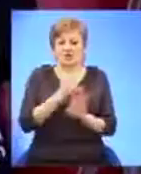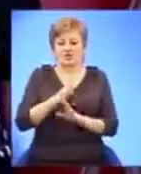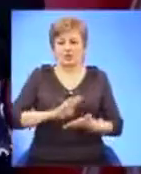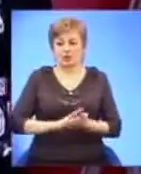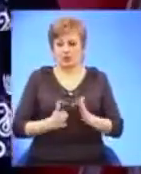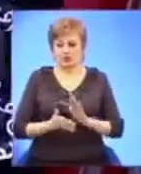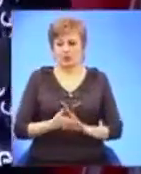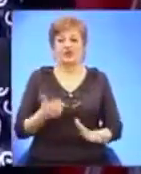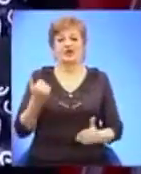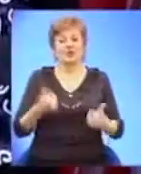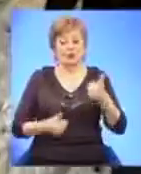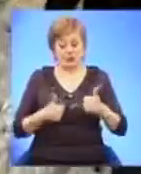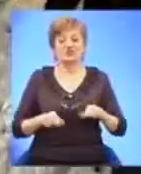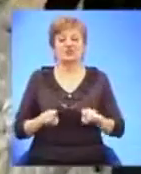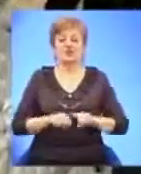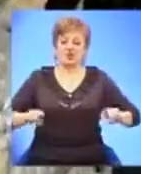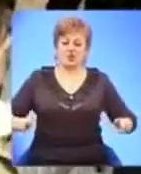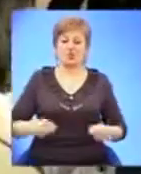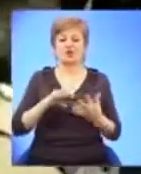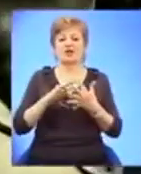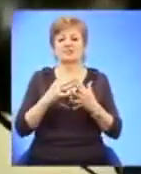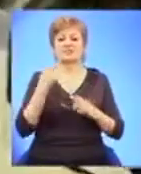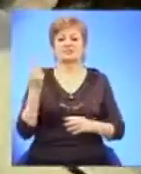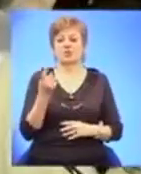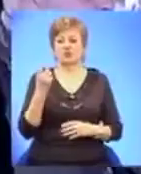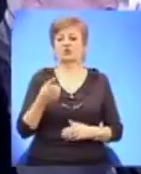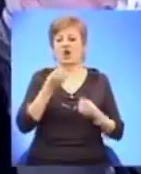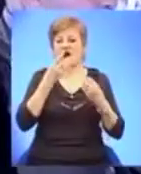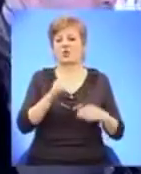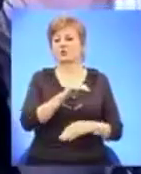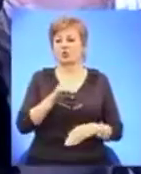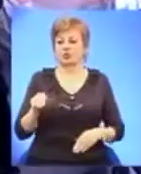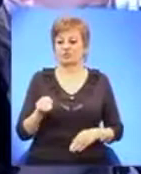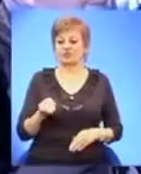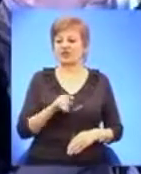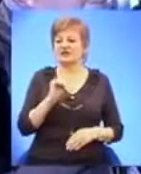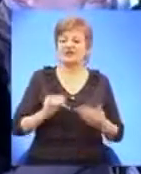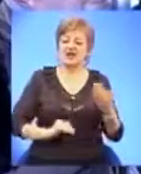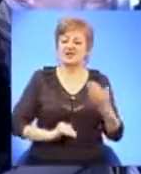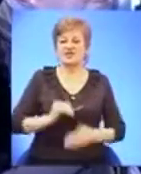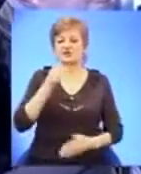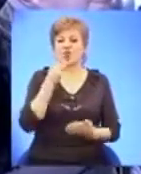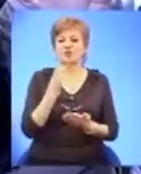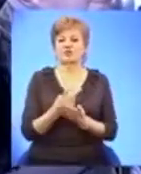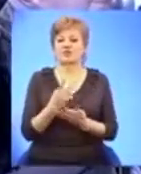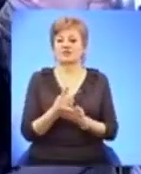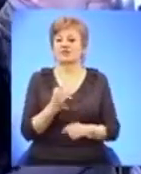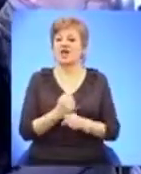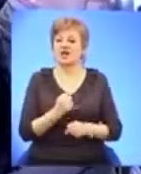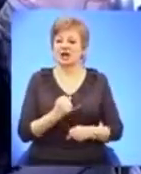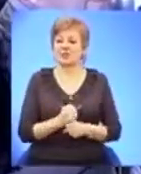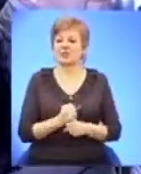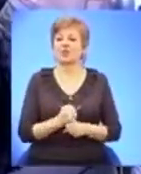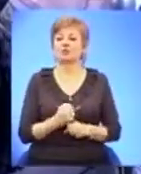та ринкову конкуренцію, зуміли підняти сільське господарство на гідний рівень. За високі виробничі показники,